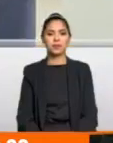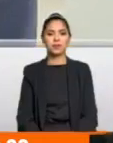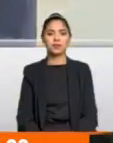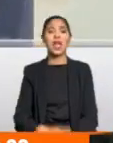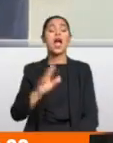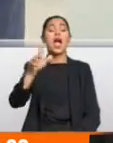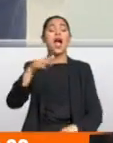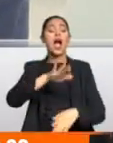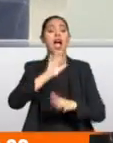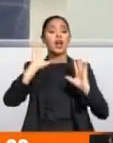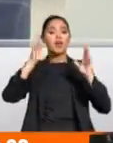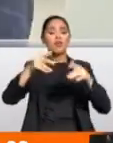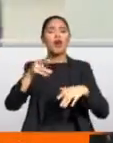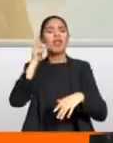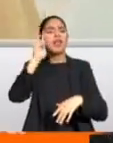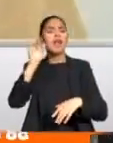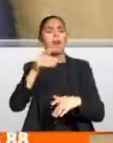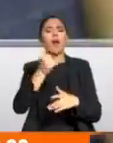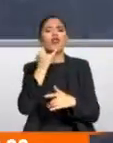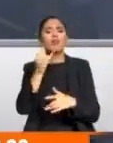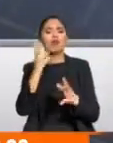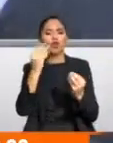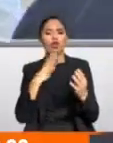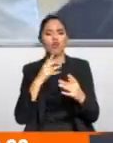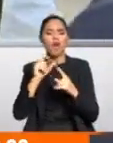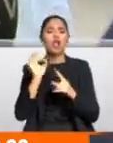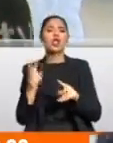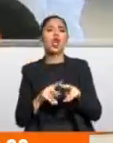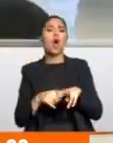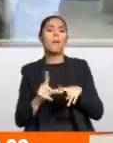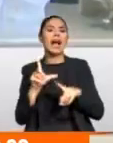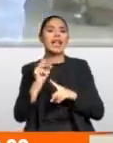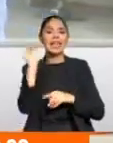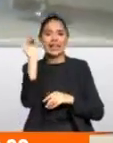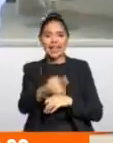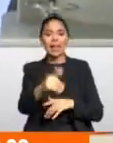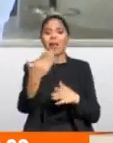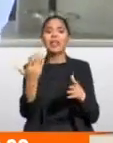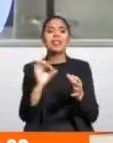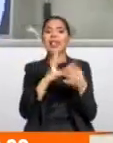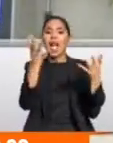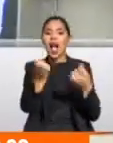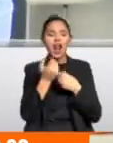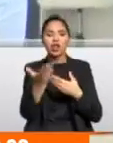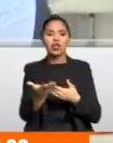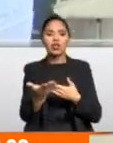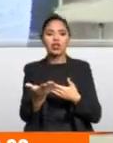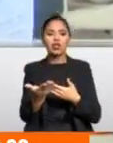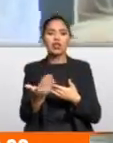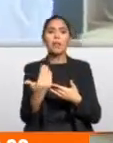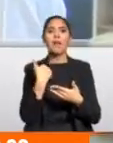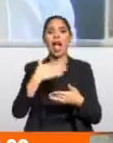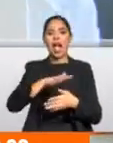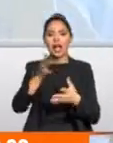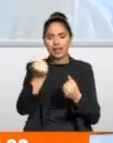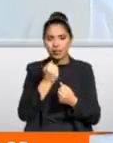Ayakkabı fuarında en çok yabancı müşteriler var. Beyefendi de Somali'den gelmiş. Neler alacaksınız? Evet. Kız ayakkabı